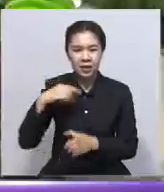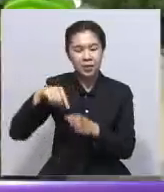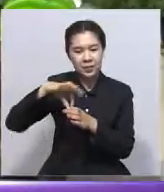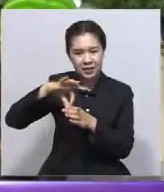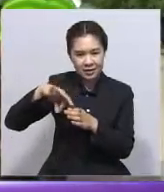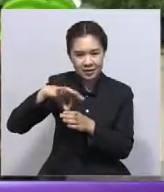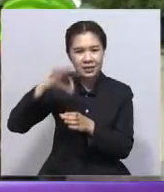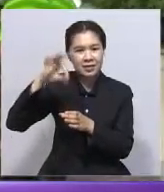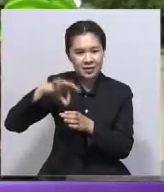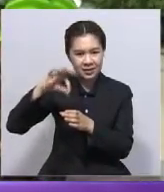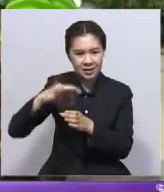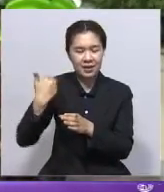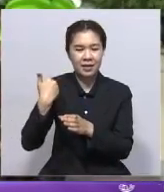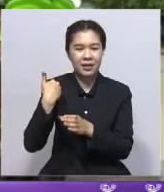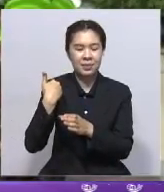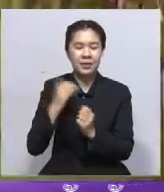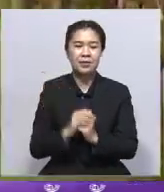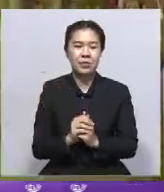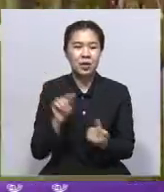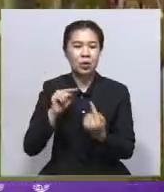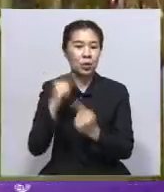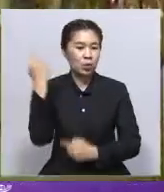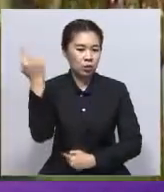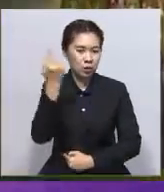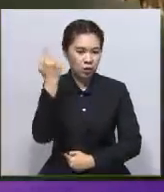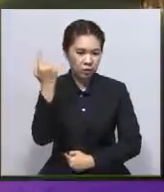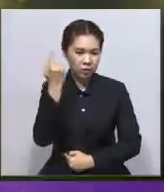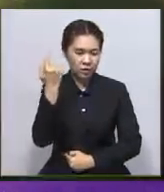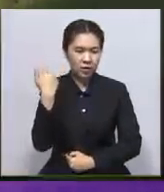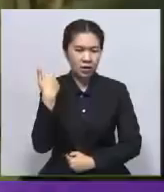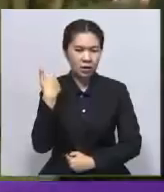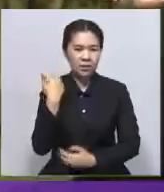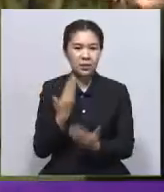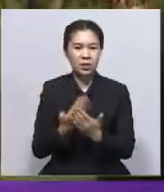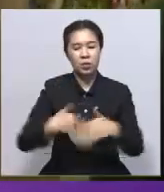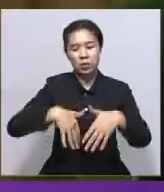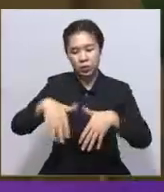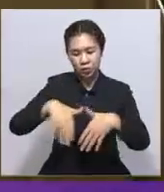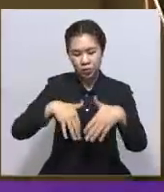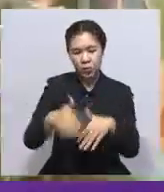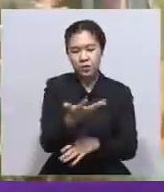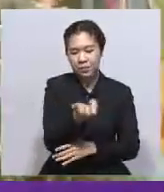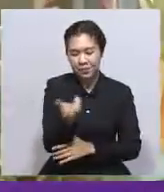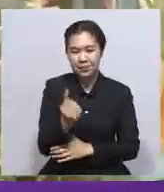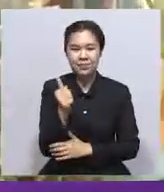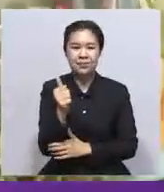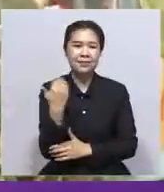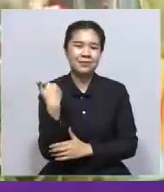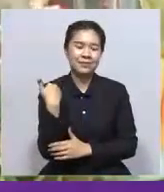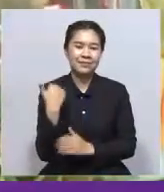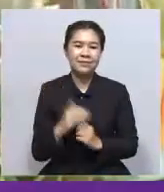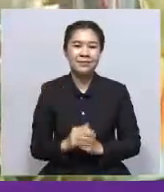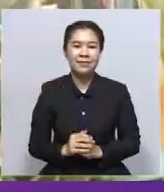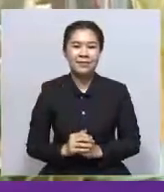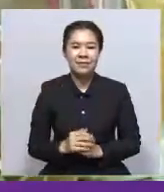การรับฟังแนวทางการท่องเที่ยวเชิงสร้างสรรค์สร้างรายได้ให้กับประชาชนในชุมชนค่ะจากนั้นนะคะนายกรัฐมนตรี